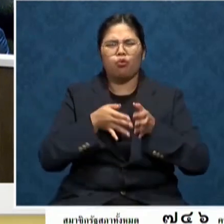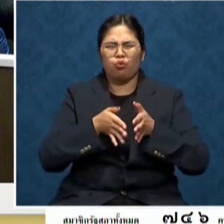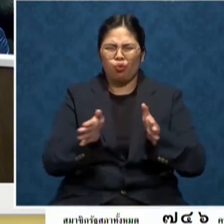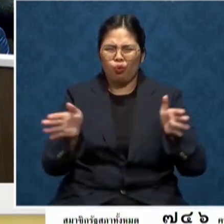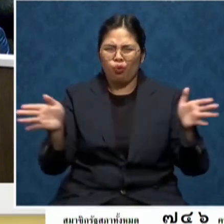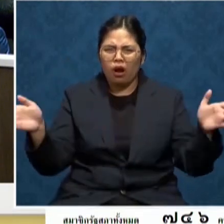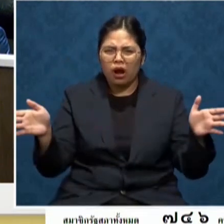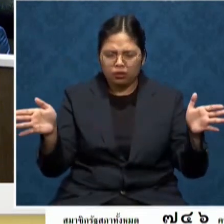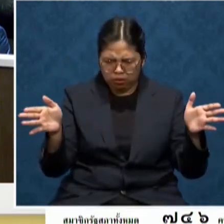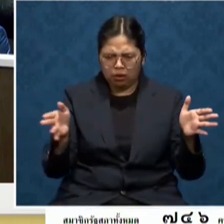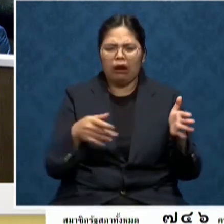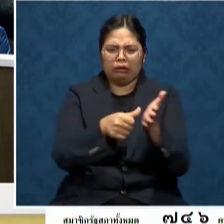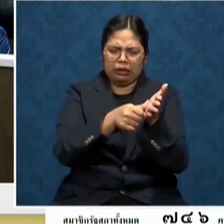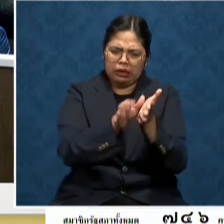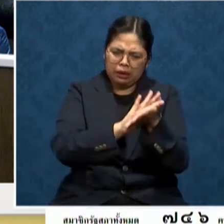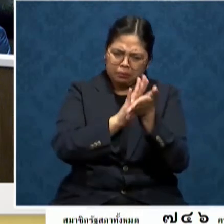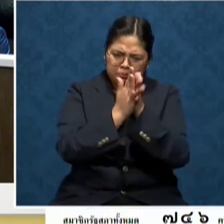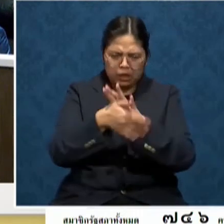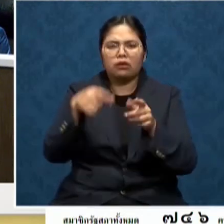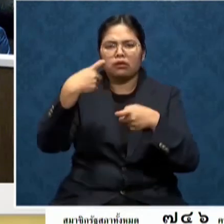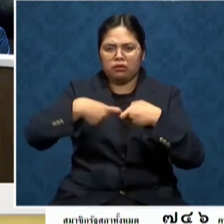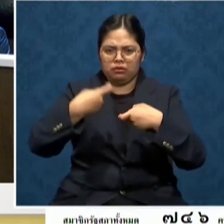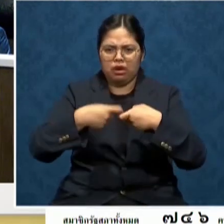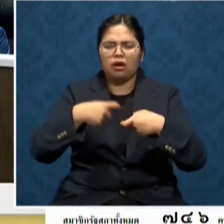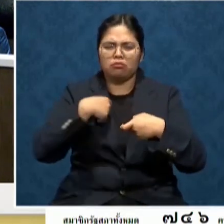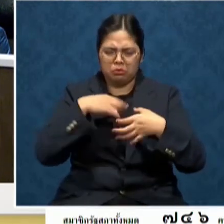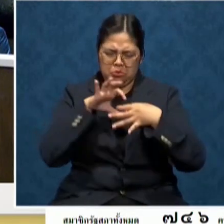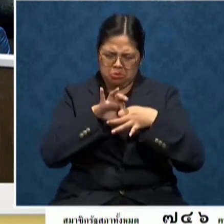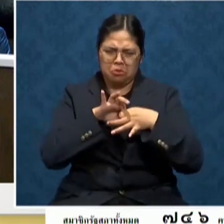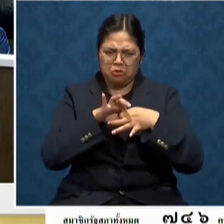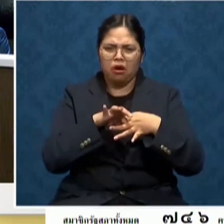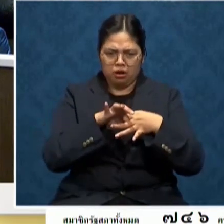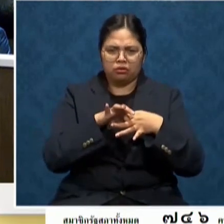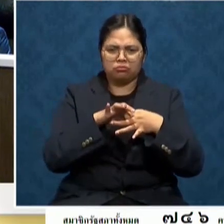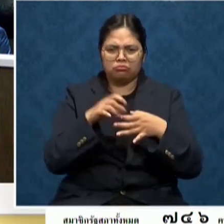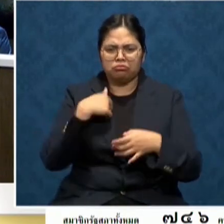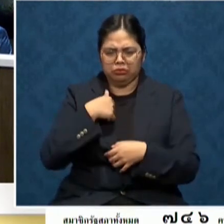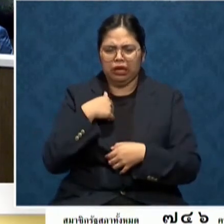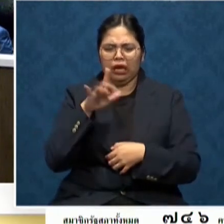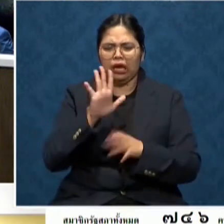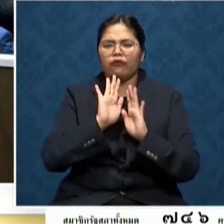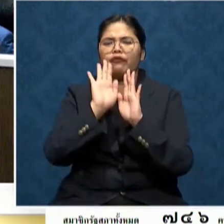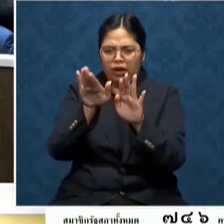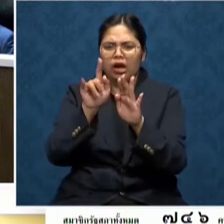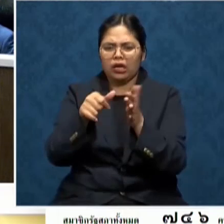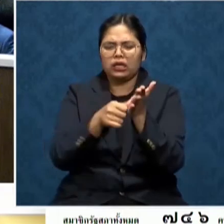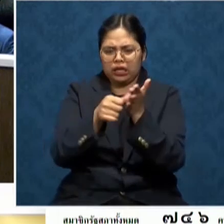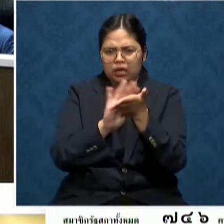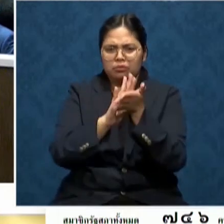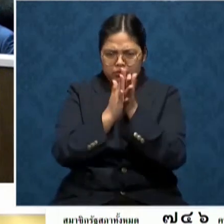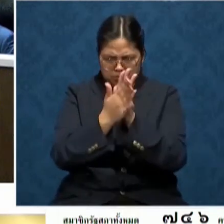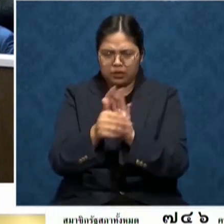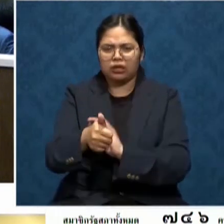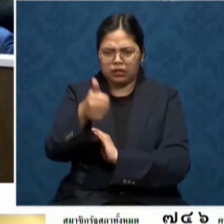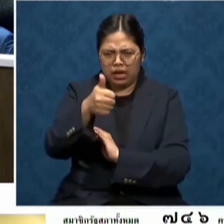งหมดนี้ไปปับใช้ใการปิหารงานของท่านบ้างไม่มากกน้